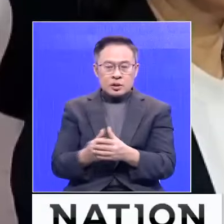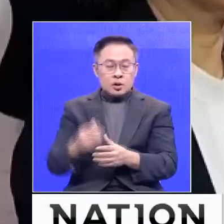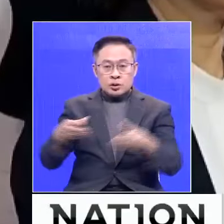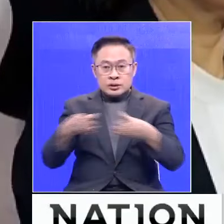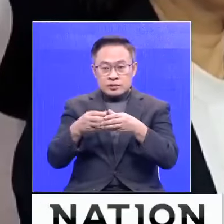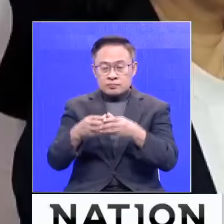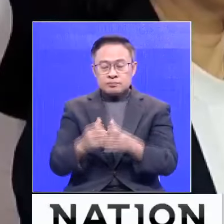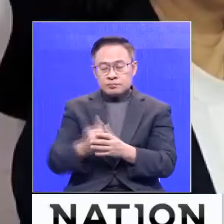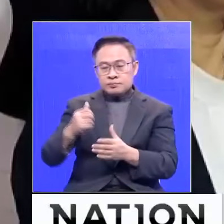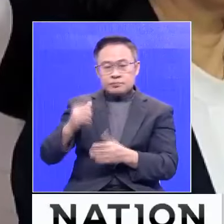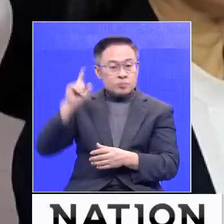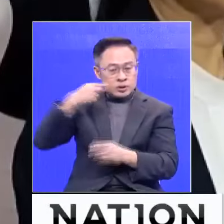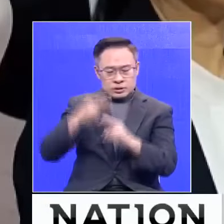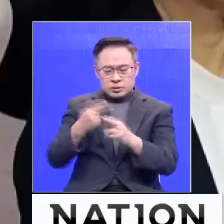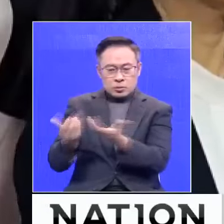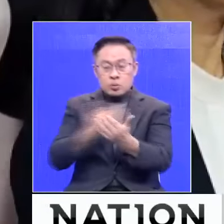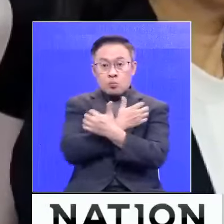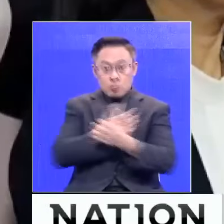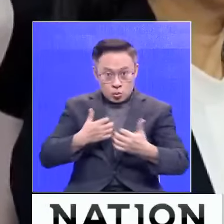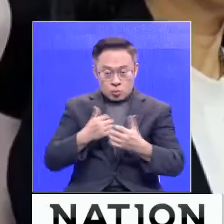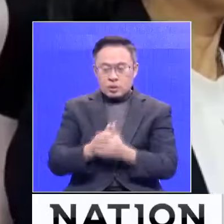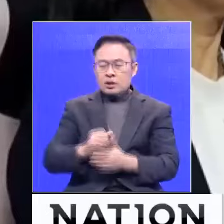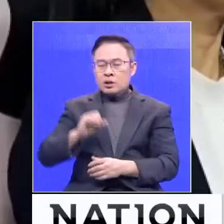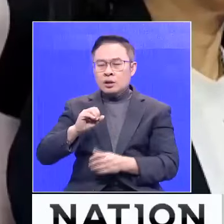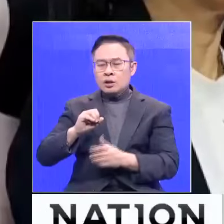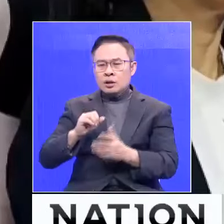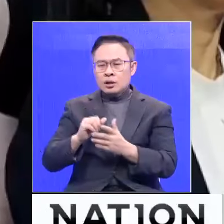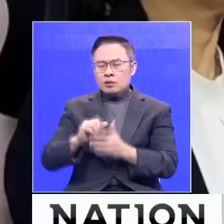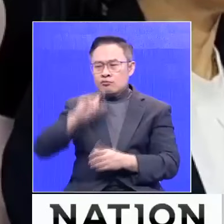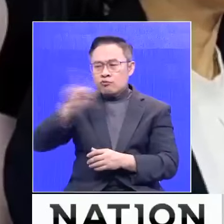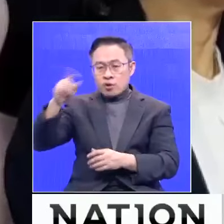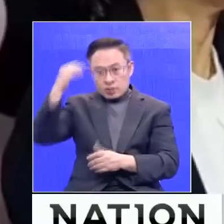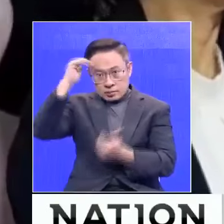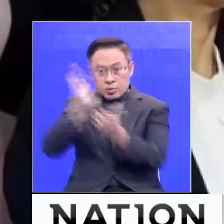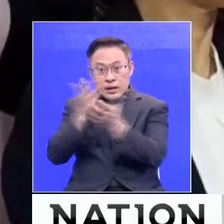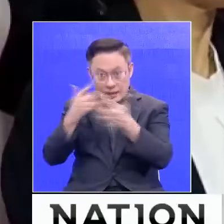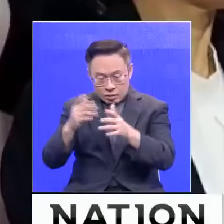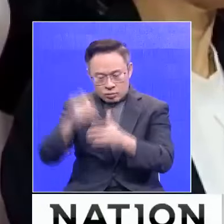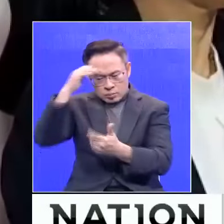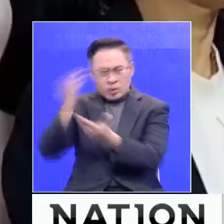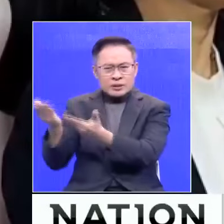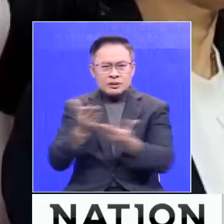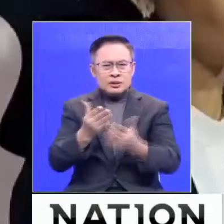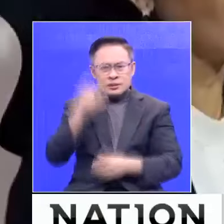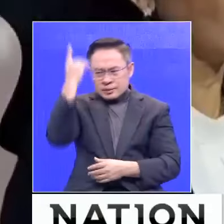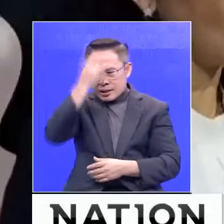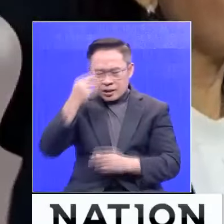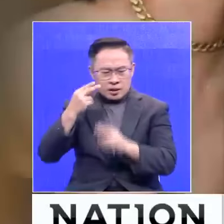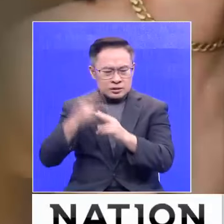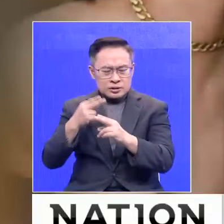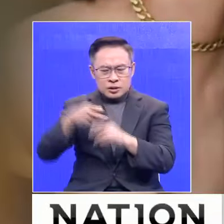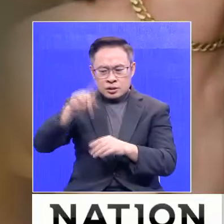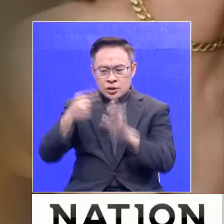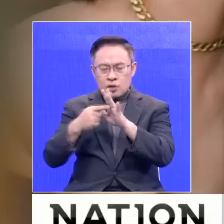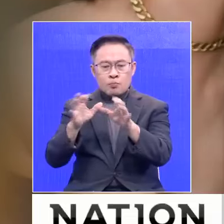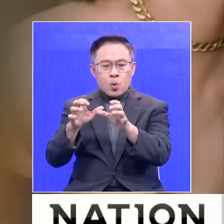องหล่อแล้วเดี๋ยวก็จะแถลงวันนี้แหละครับข้อเท็จจริง4กรกฎาคมตอนบ่าย2ล่าสุดคุณลูกหมีก็มาโพสต์บอกว่